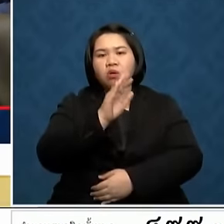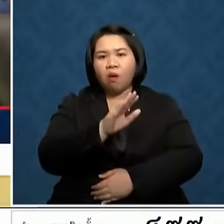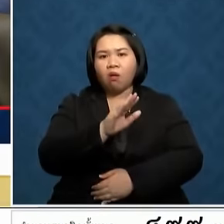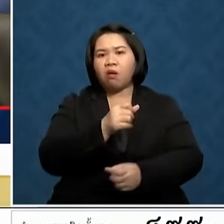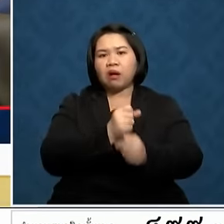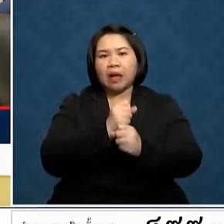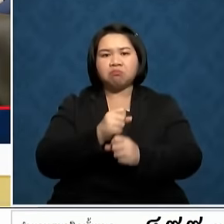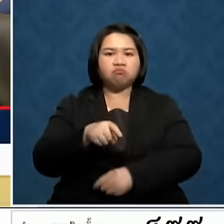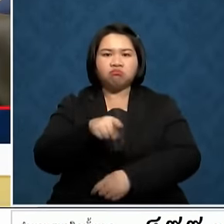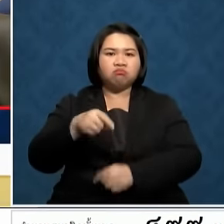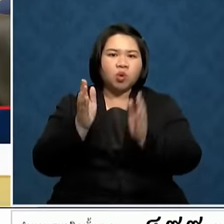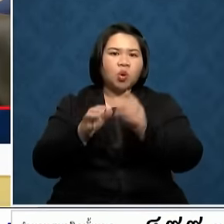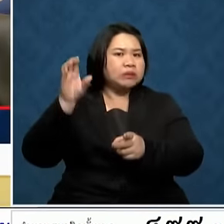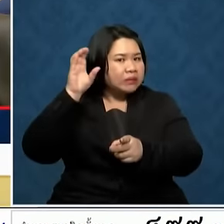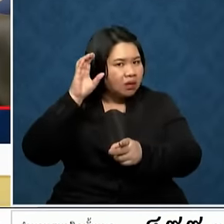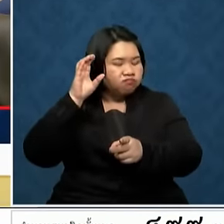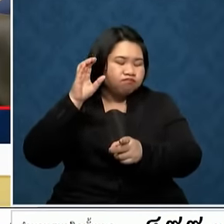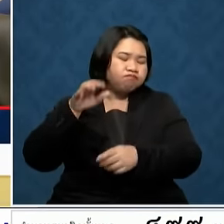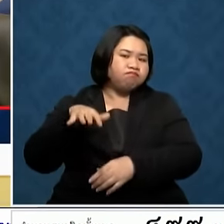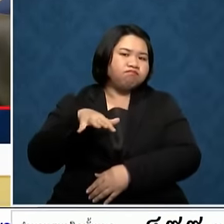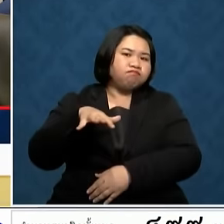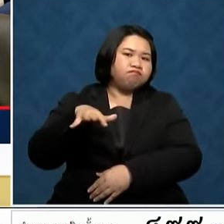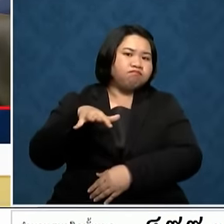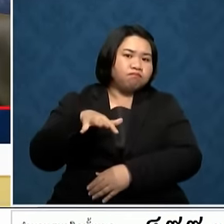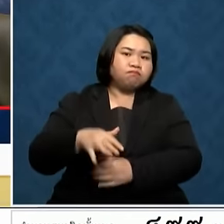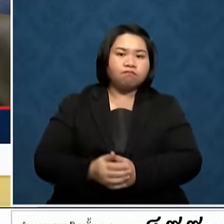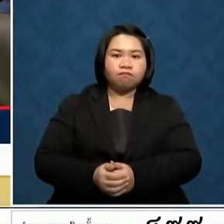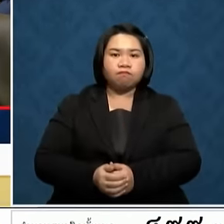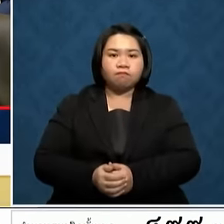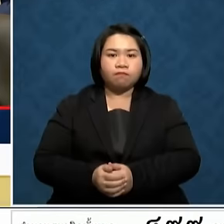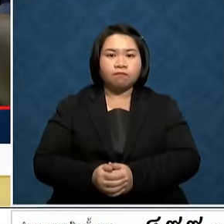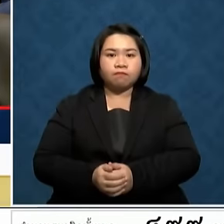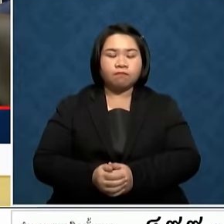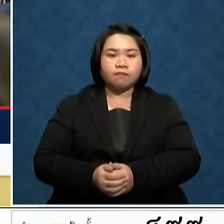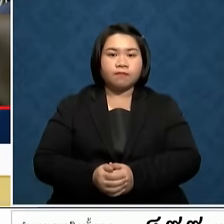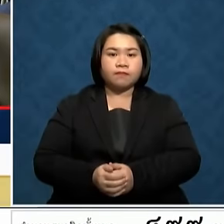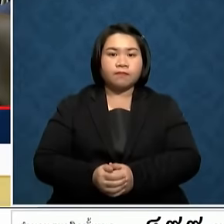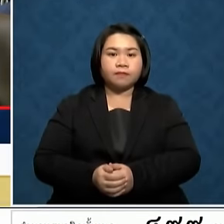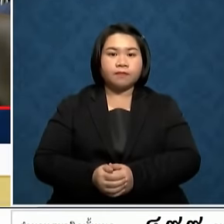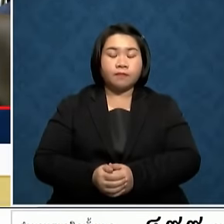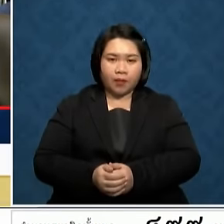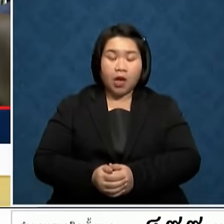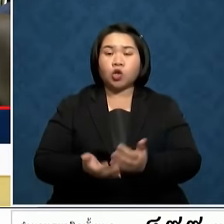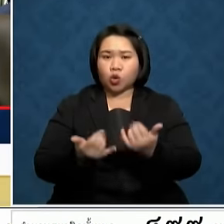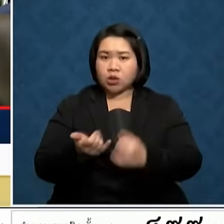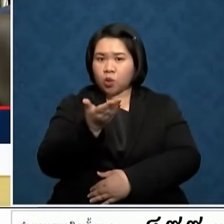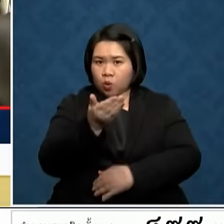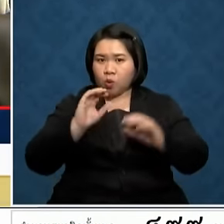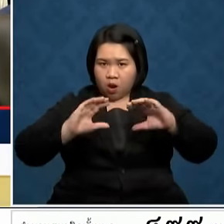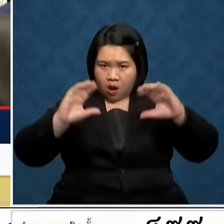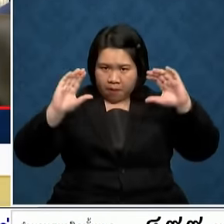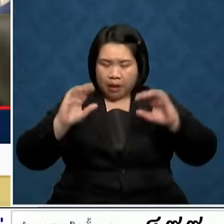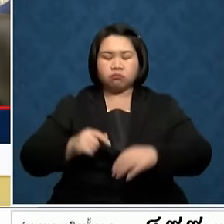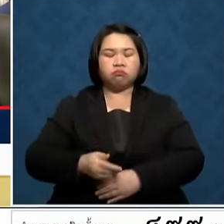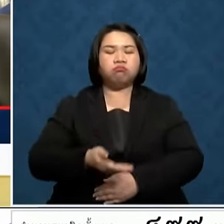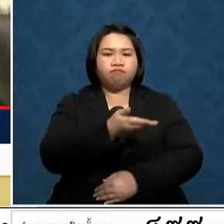มความนาฉะถือกลขมาเหมอนกลบก่อนกเลอกตั้งจากนั้นครัผมขอให้รฐบาลนนใช้อสราฐา